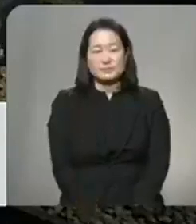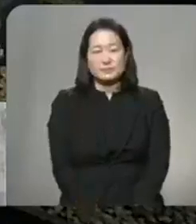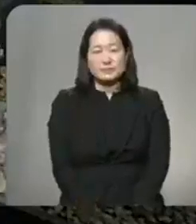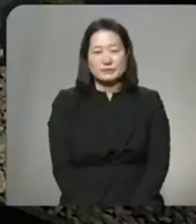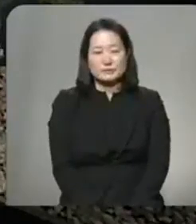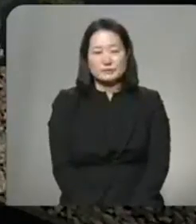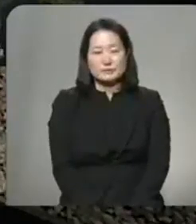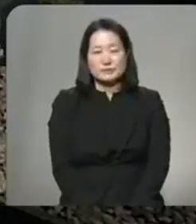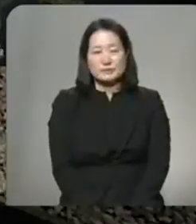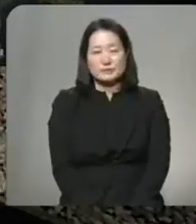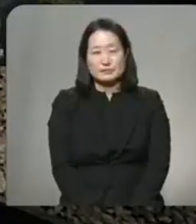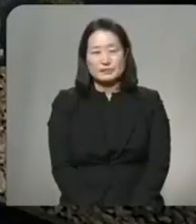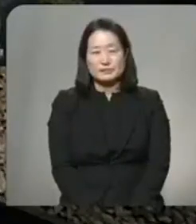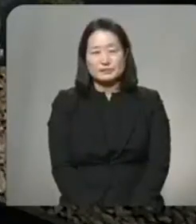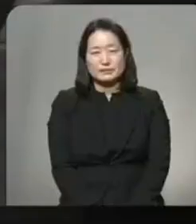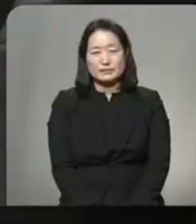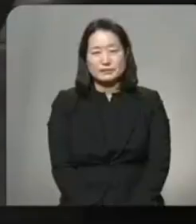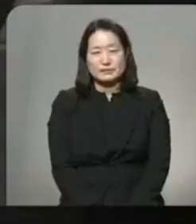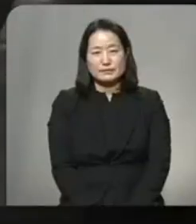기자입니다